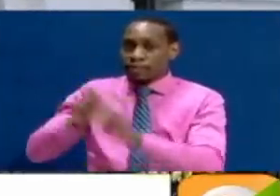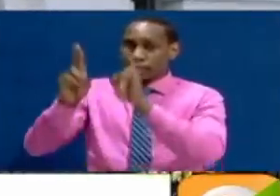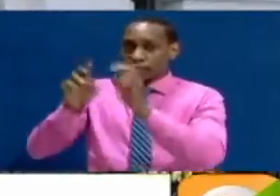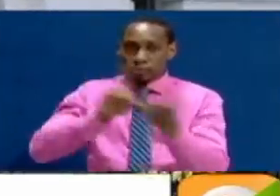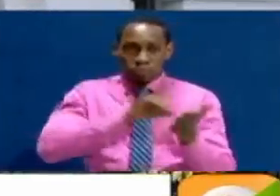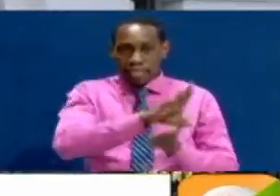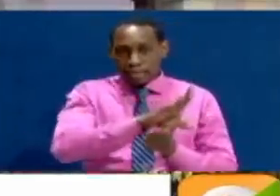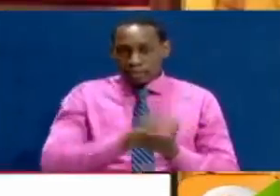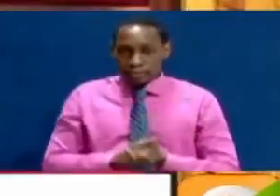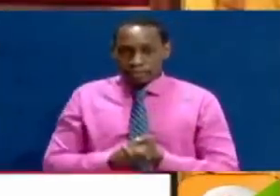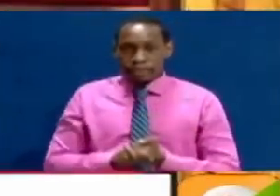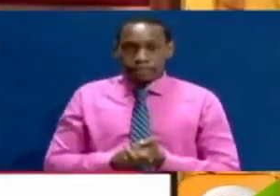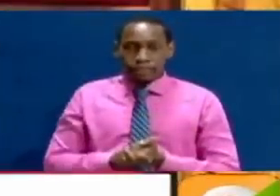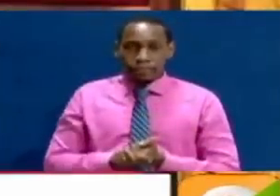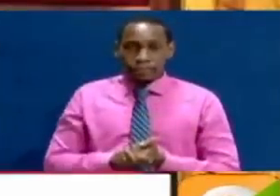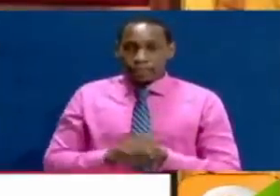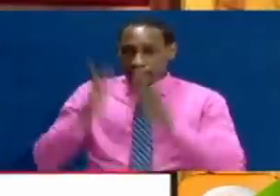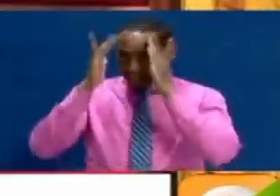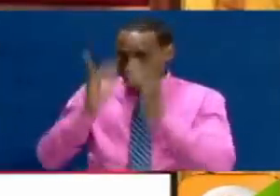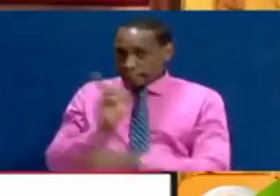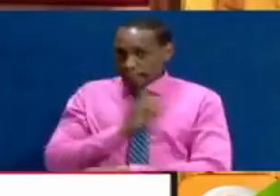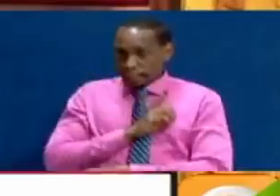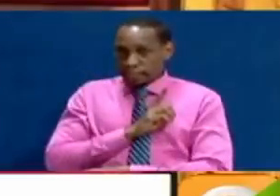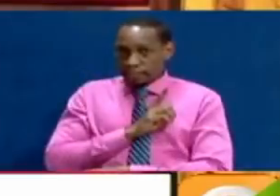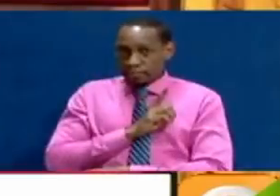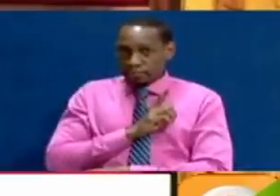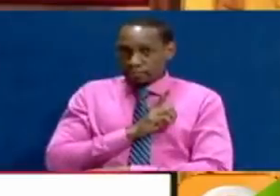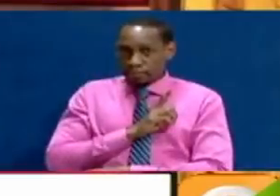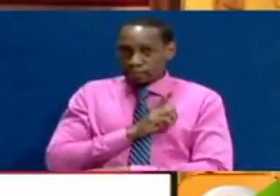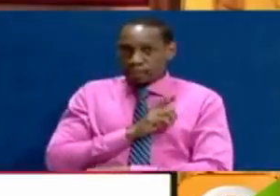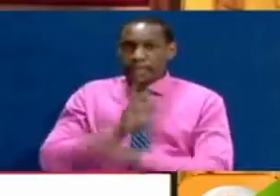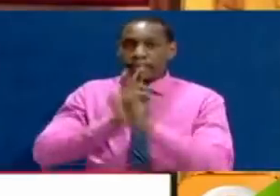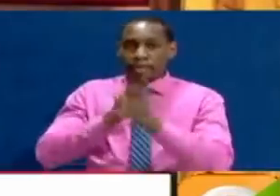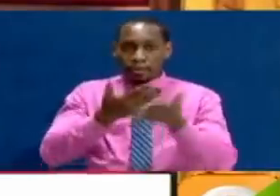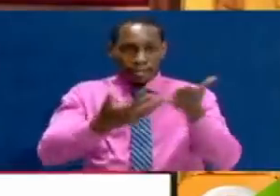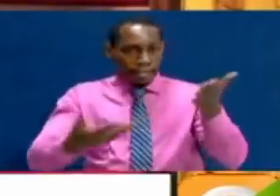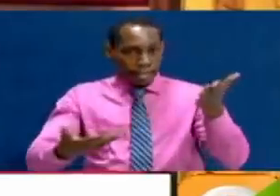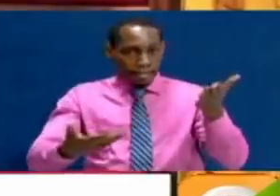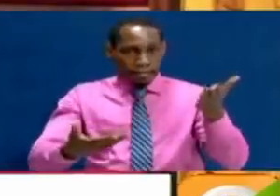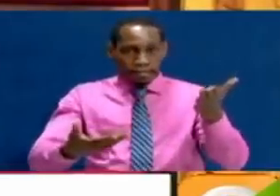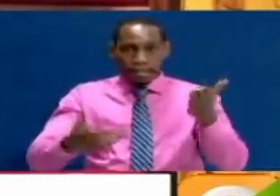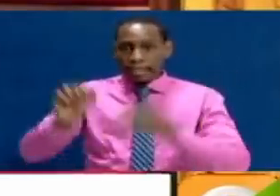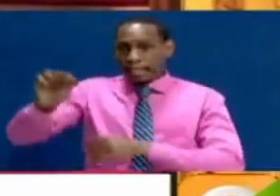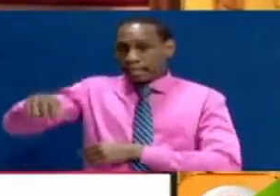ya kumlambisha sakafu. You have made your decision from the results, the